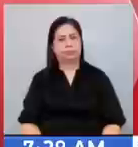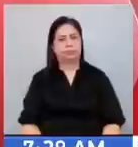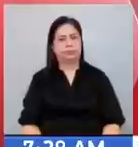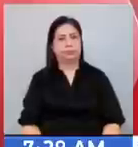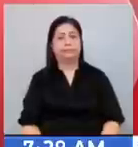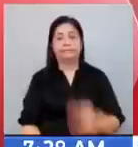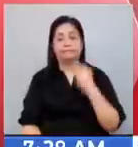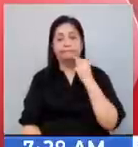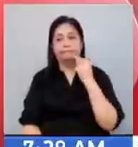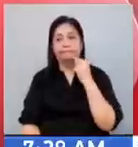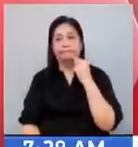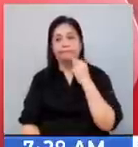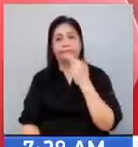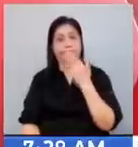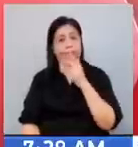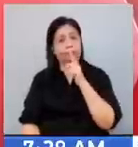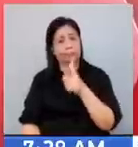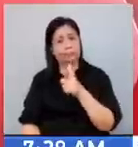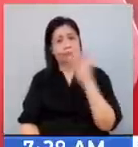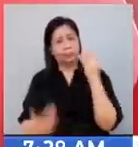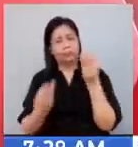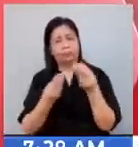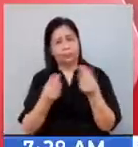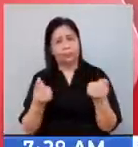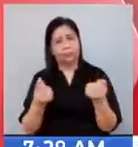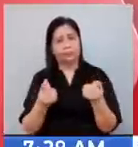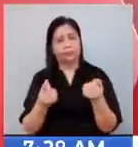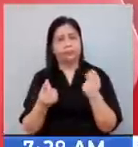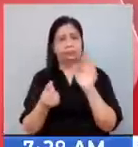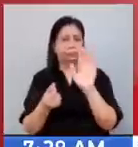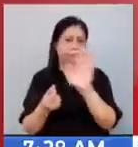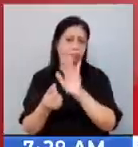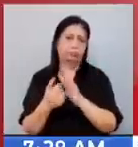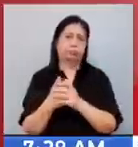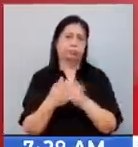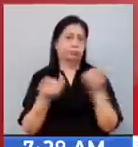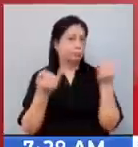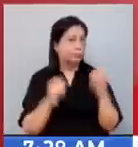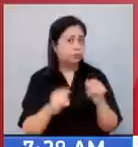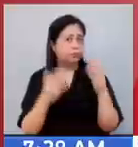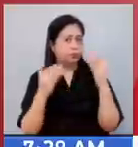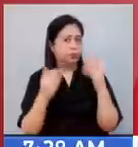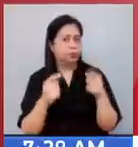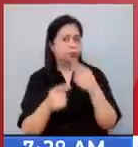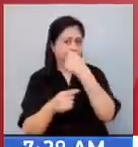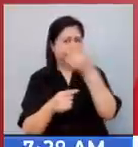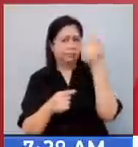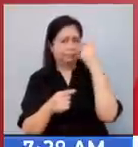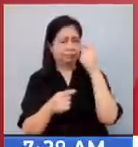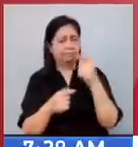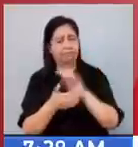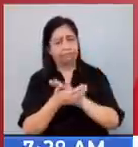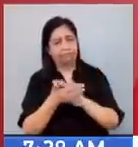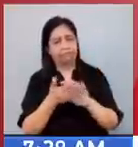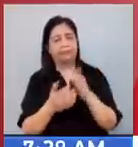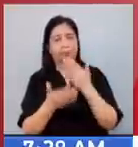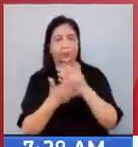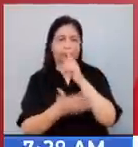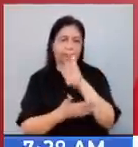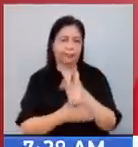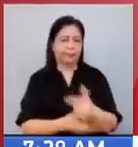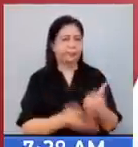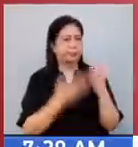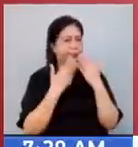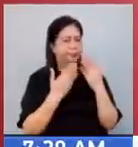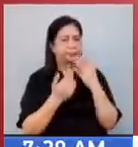good luck. Sana maresolba itong inyong mga issues at sana makapagtapos kayo ng maayos. Good luck. Thank you very much. Thank you po.